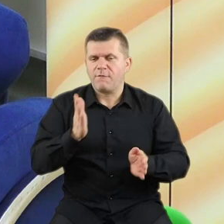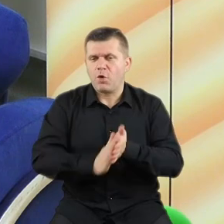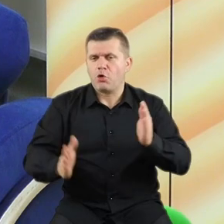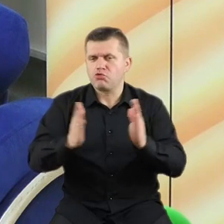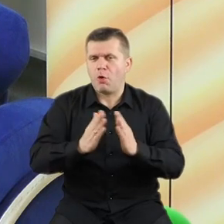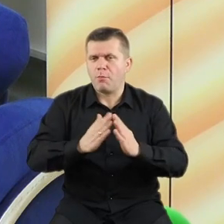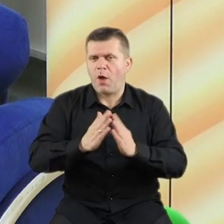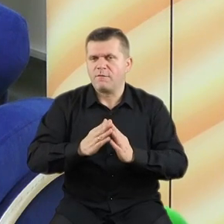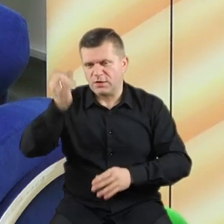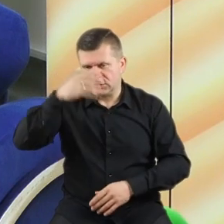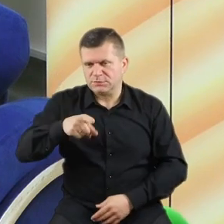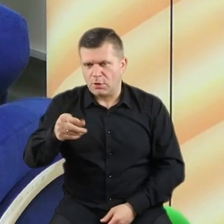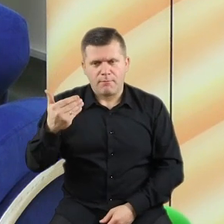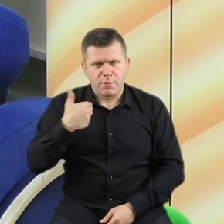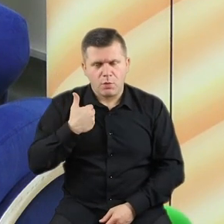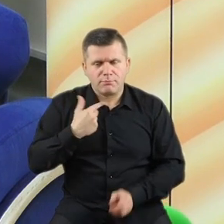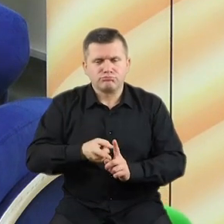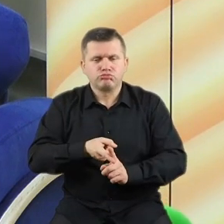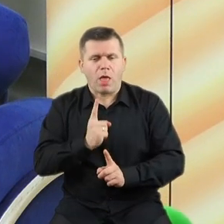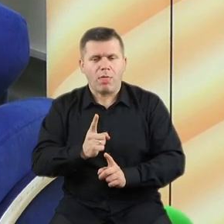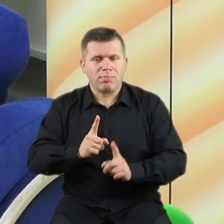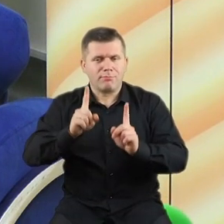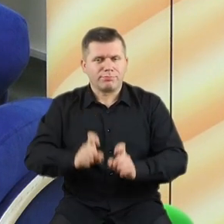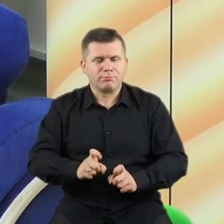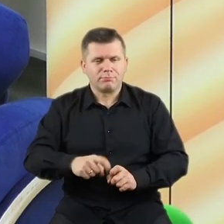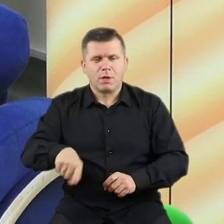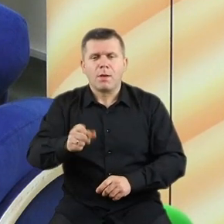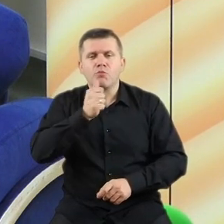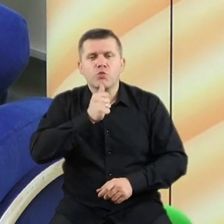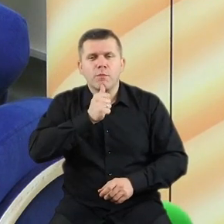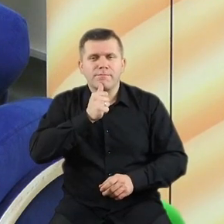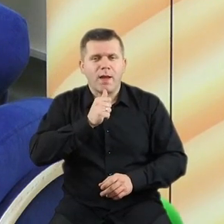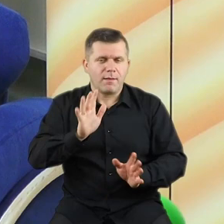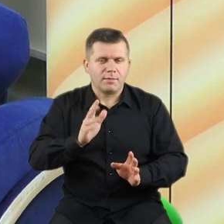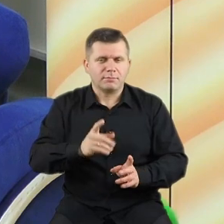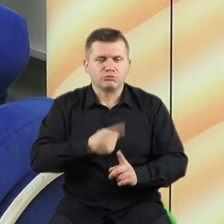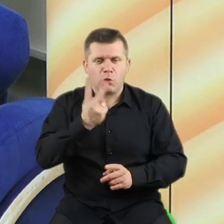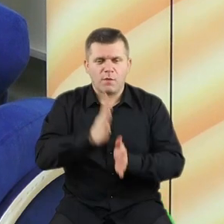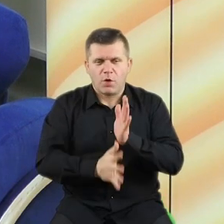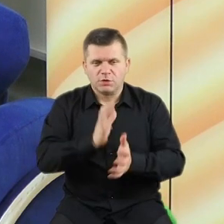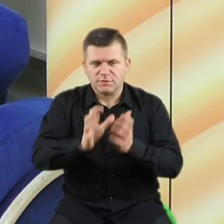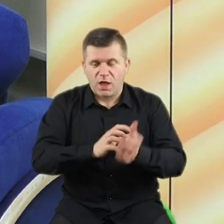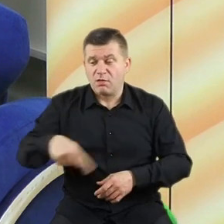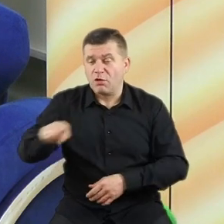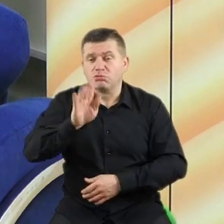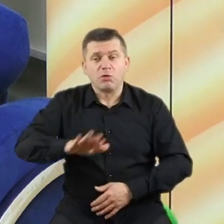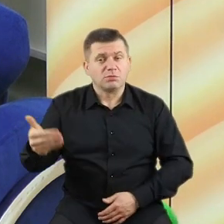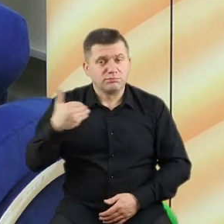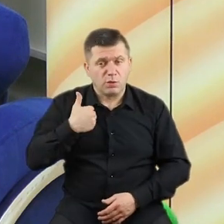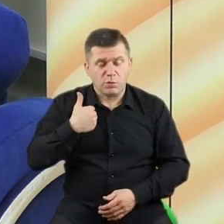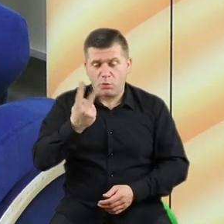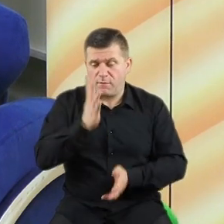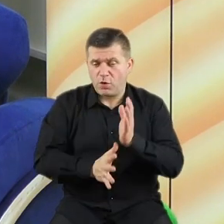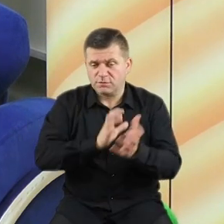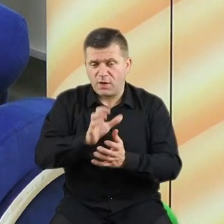w Hiszpanii była przedsionkiem II wojny, była próbą generalną II wojny światowej. A po drugie, no te dzieci były w